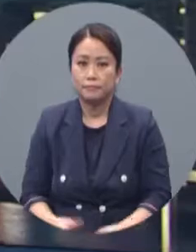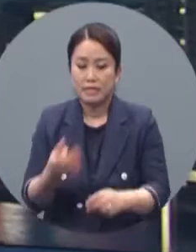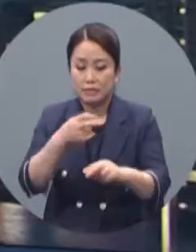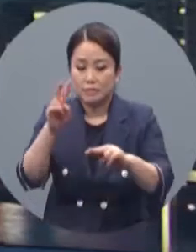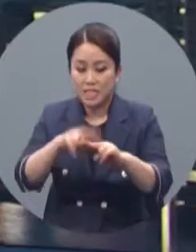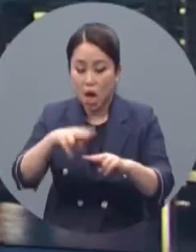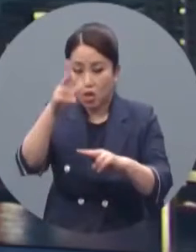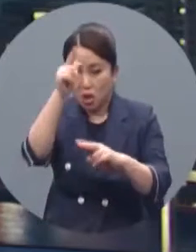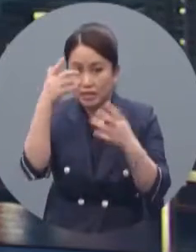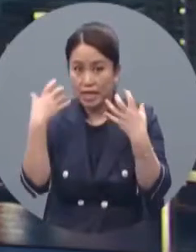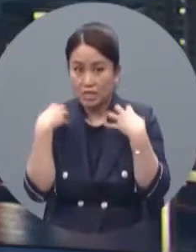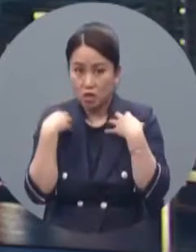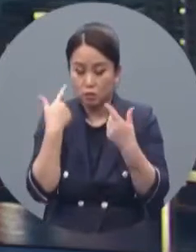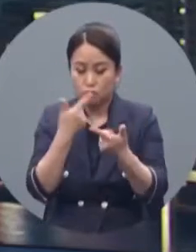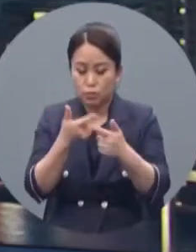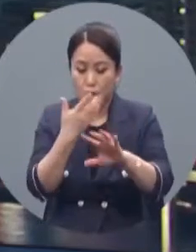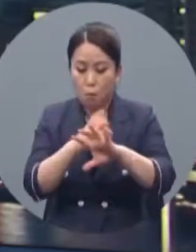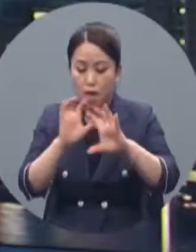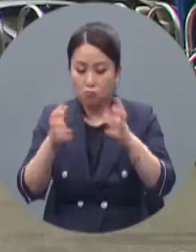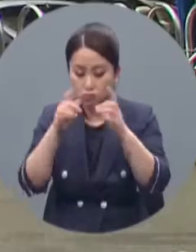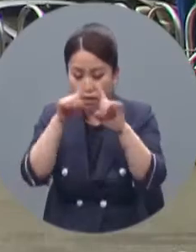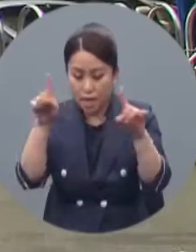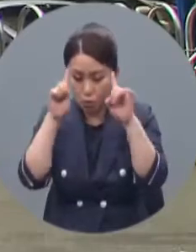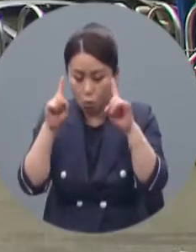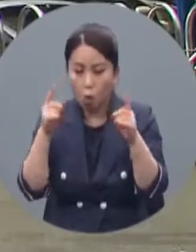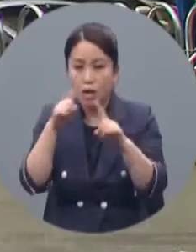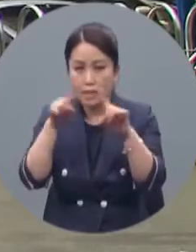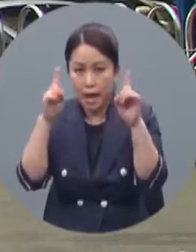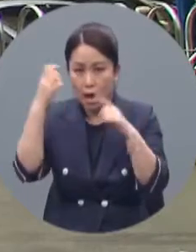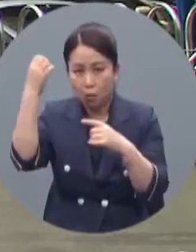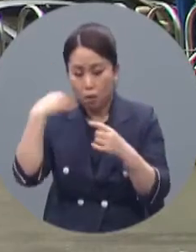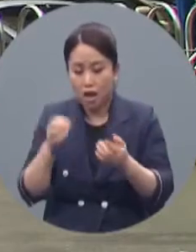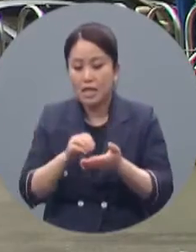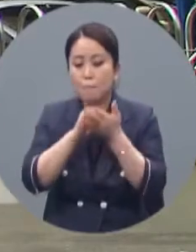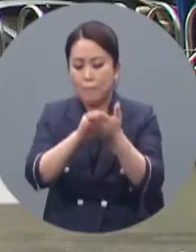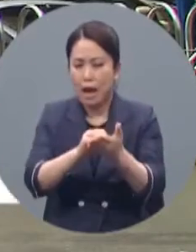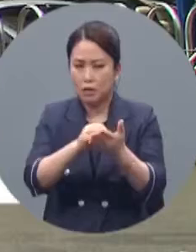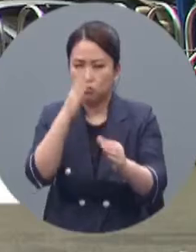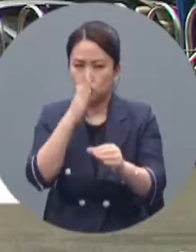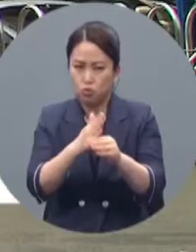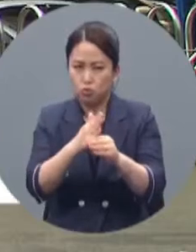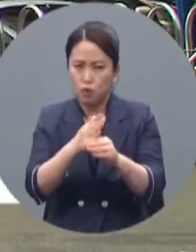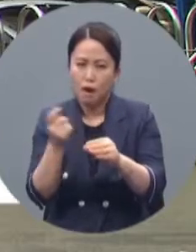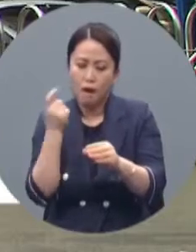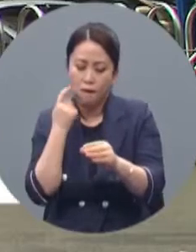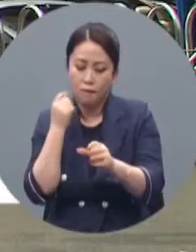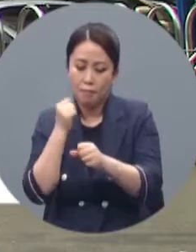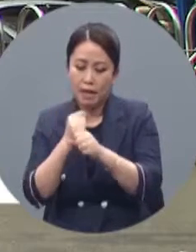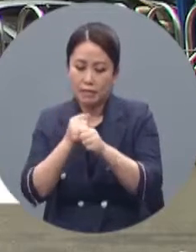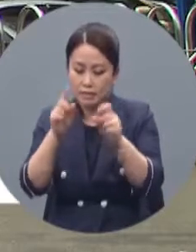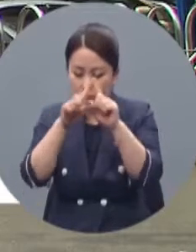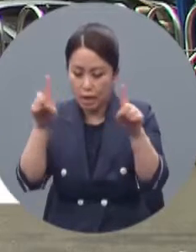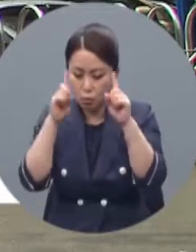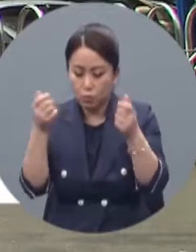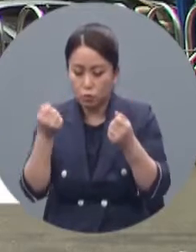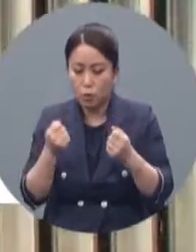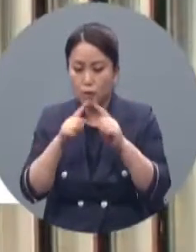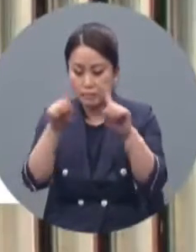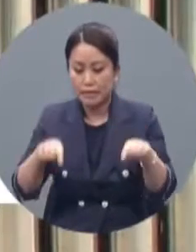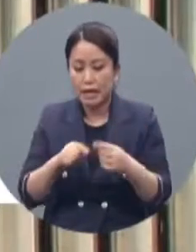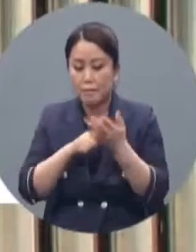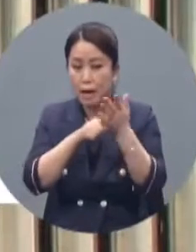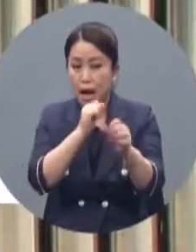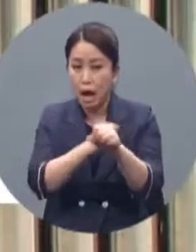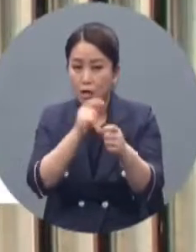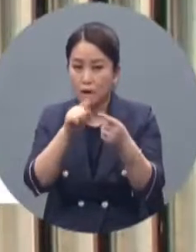금정 경찰서는 부산 레벨 대학원 입학 과정에서 위조한 대학교 졸업장을 제출한 30대 a 씨를 사문서 위조 등의 혐의로